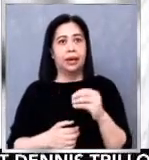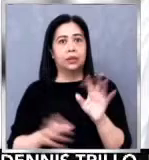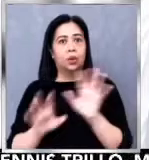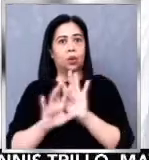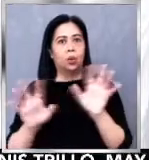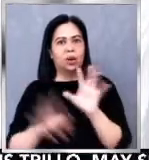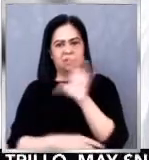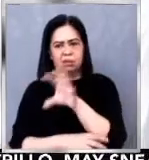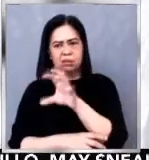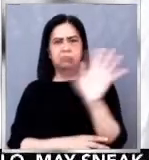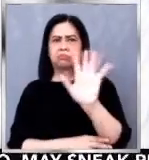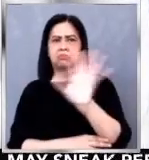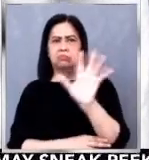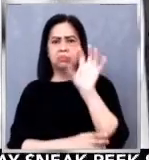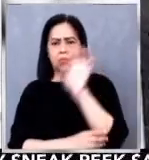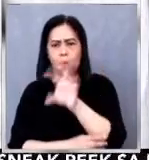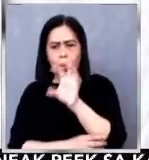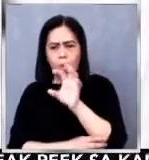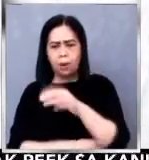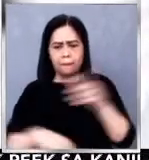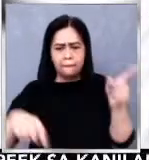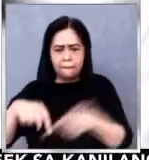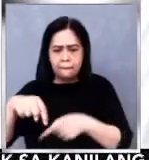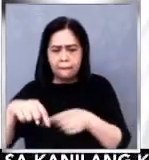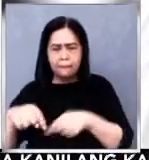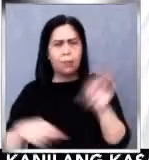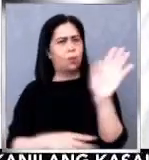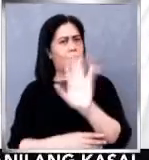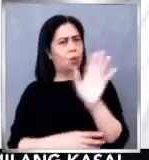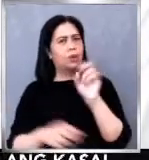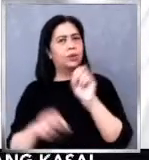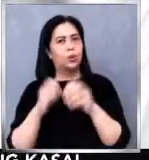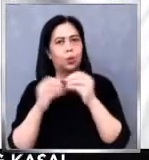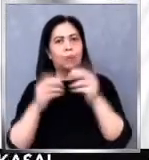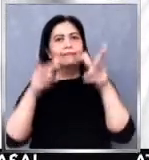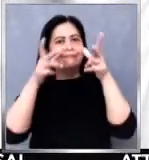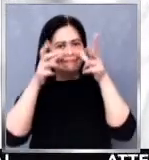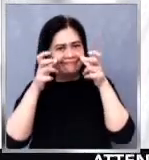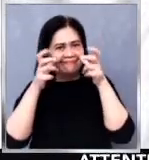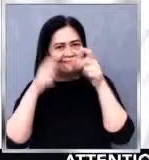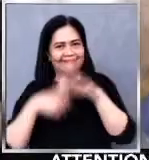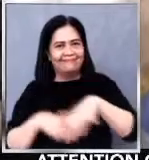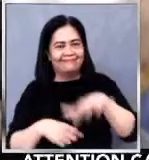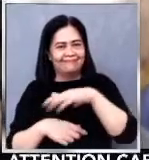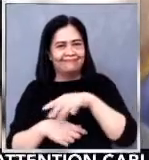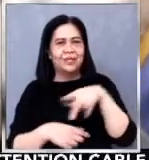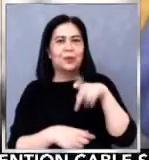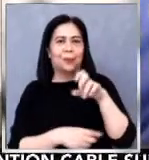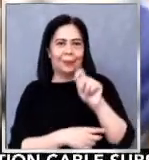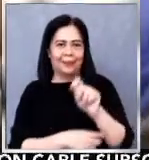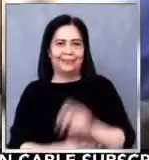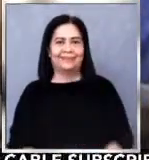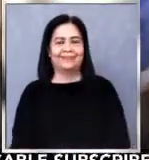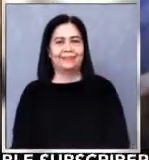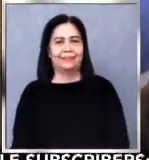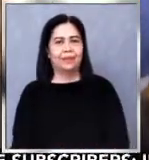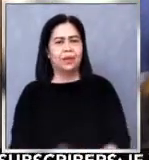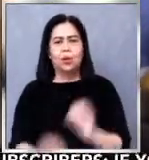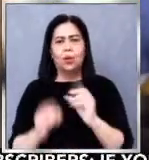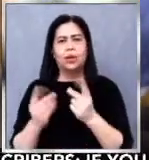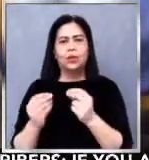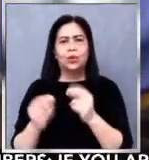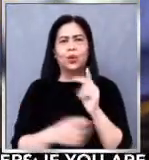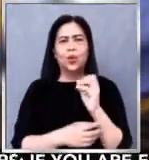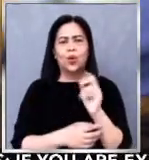sisigawan, wag po nilang papaluin para po mas makinig po sa kanila yung mga ano, pets po nila. Anong ginagawa ni Coco pag nagalit